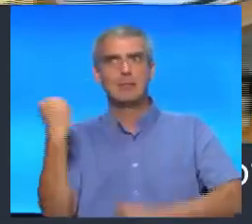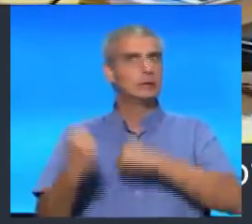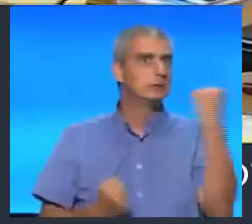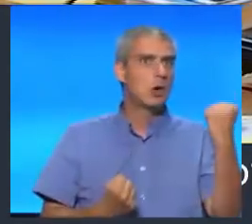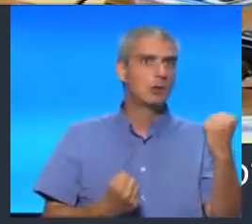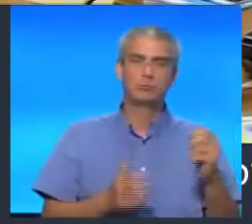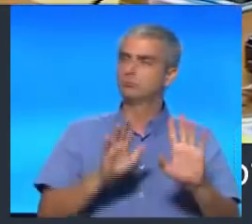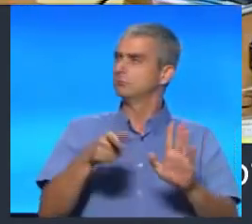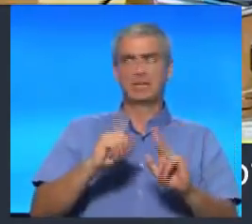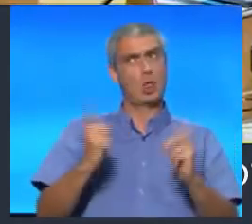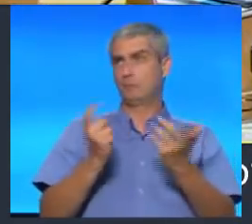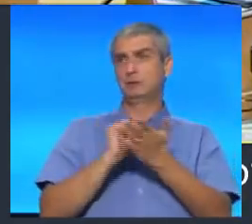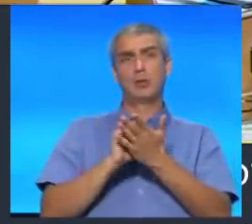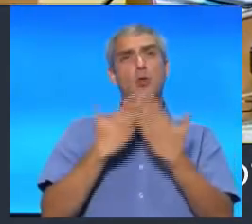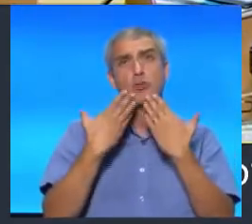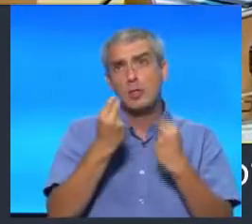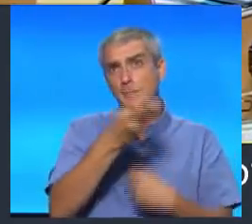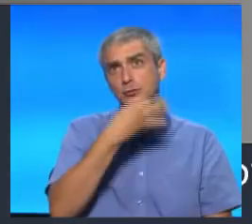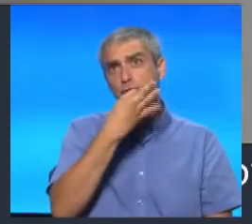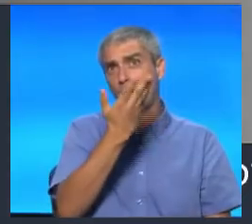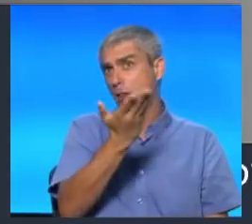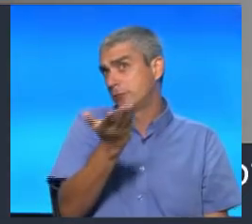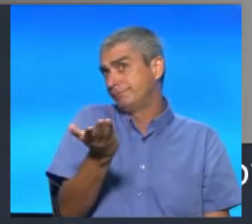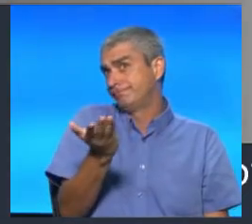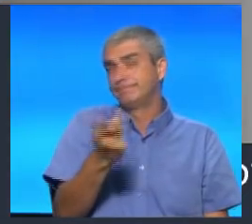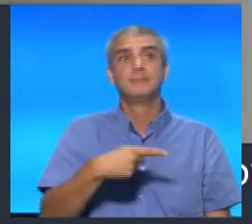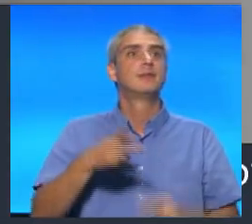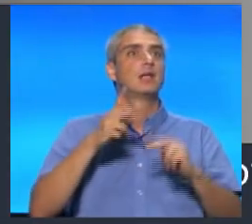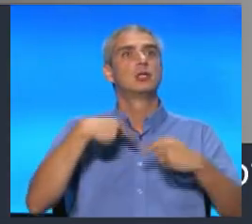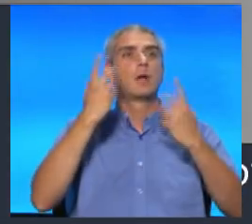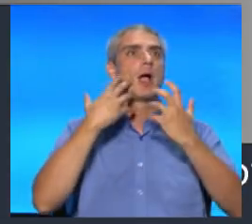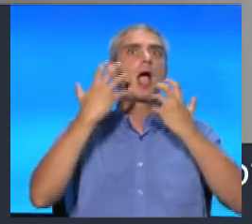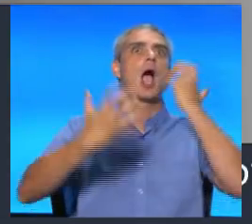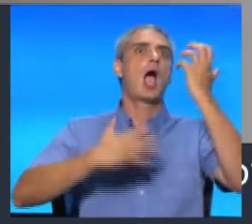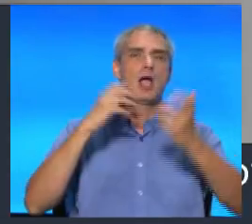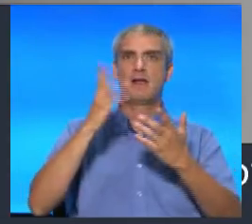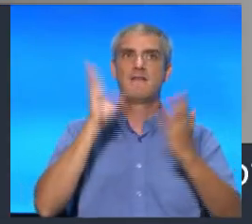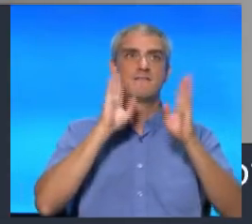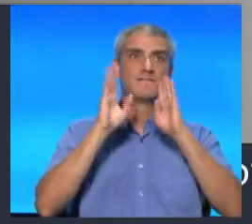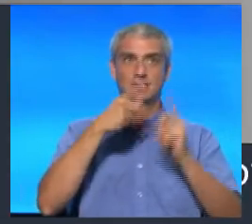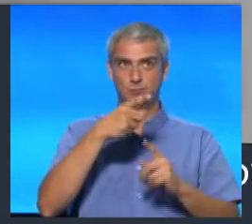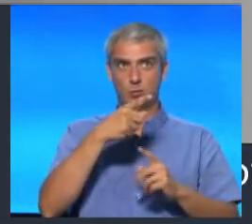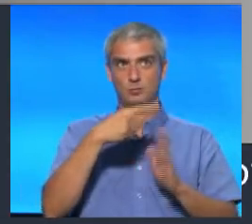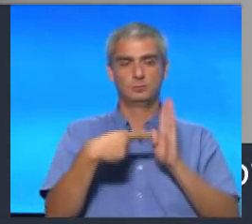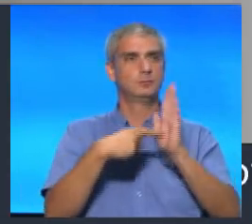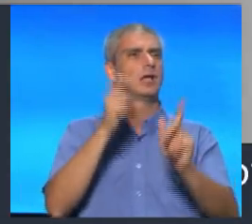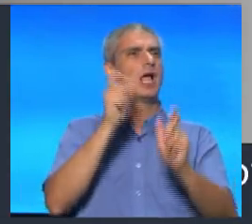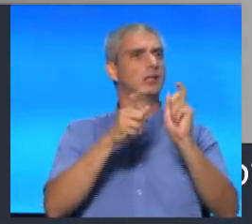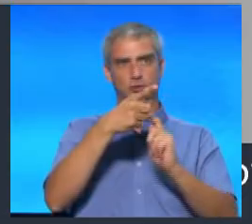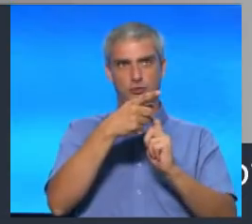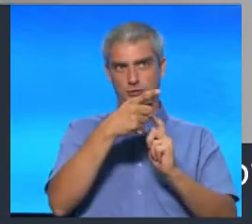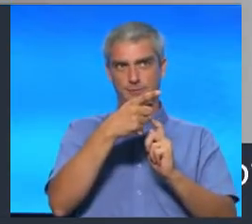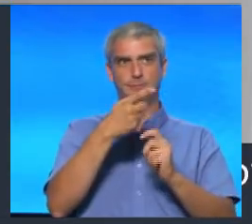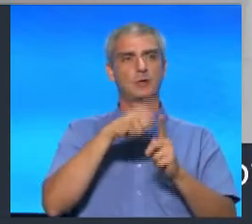זו לא מסיבת עיתונאים, אבל תודה ששאלת. שלום. יומה אחרי סערת פוסט הפייסבוק של יאיר נתניהו, שמתאר את האנשים המפעילים את מני